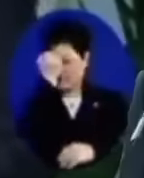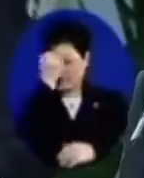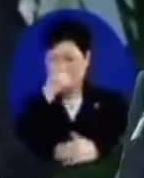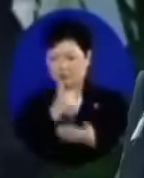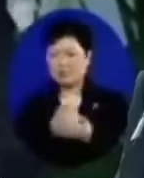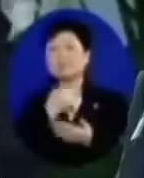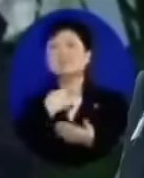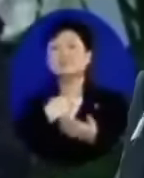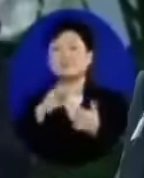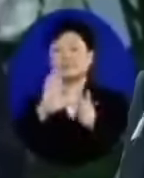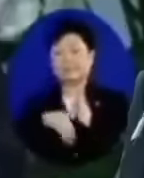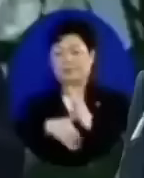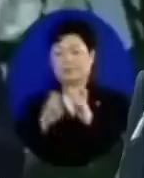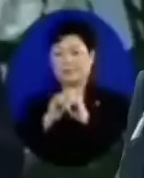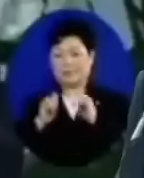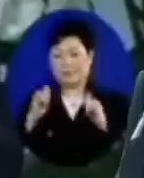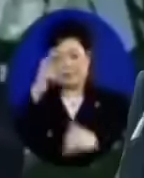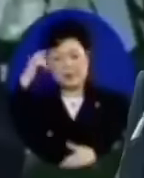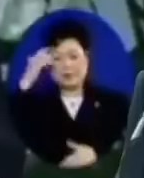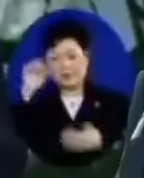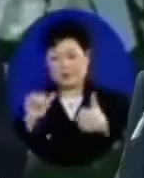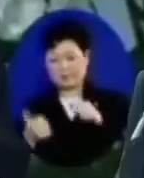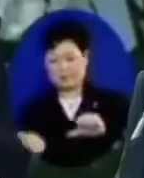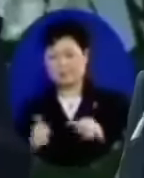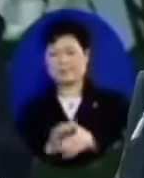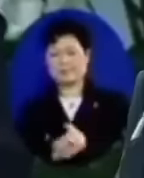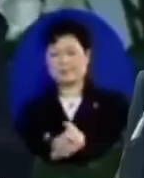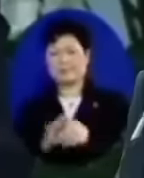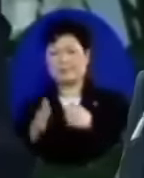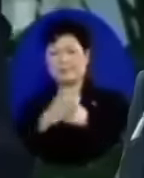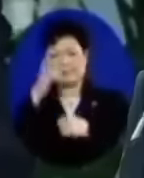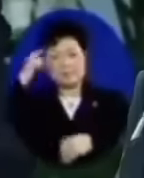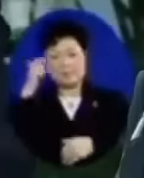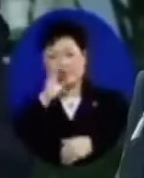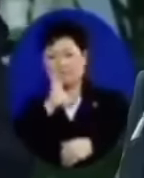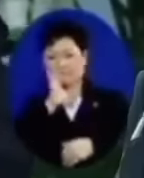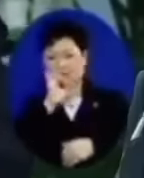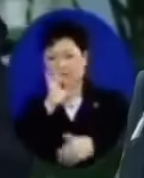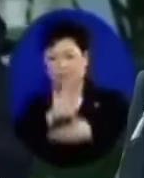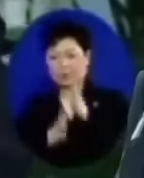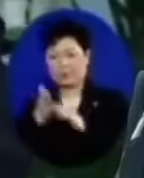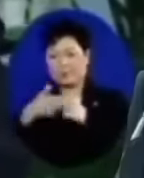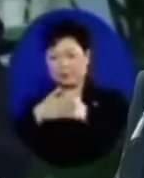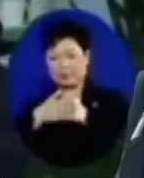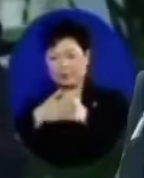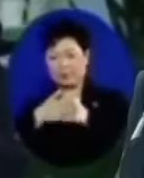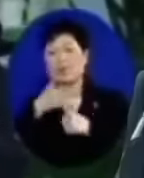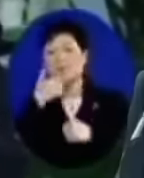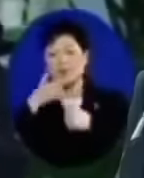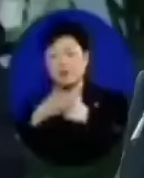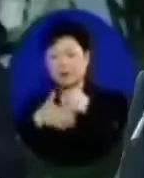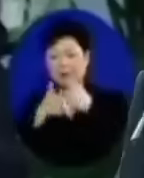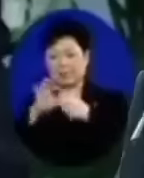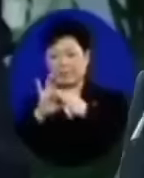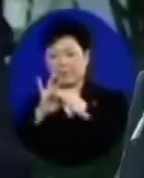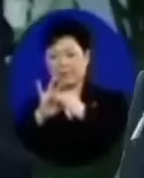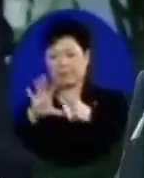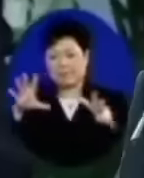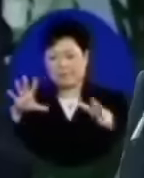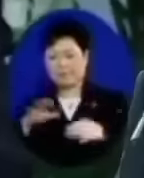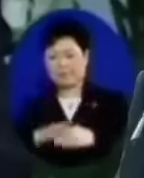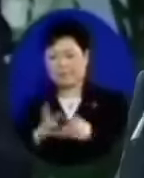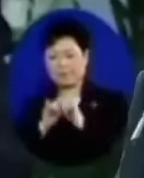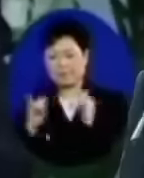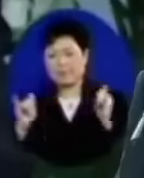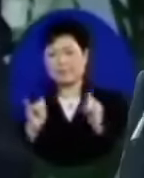죄를 지었을 때 사람의 영은 죽었습니다. 그래서 영이 없기 때문에 죽었기 때문에 하나님과의 관계가 끊어지고